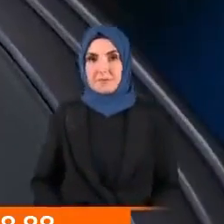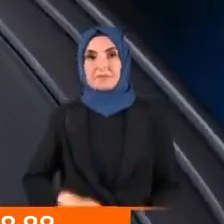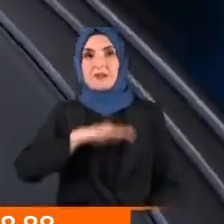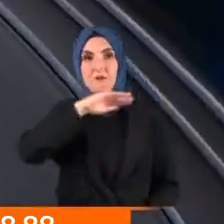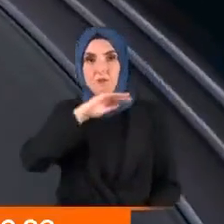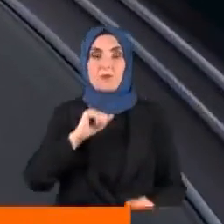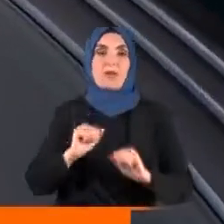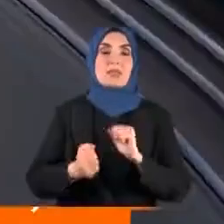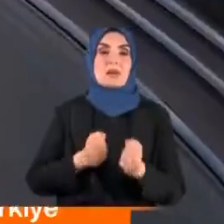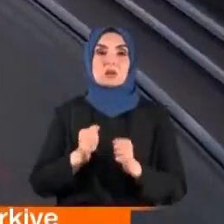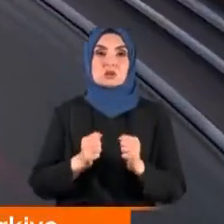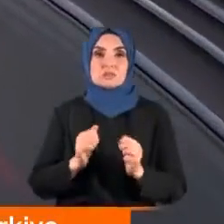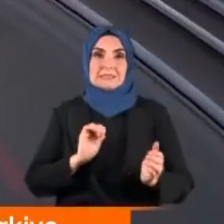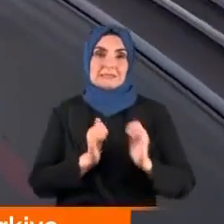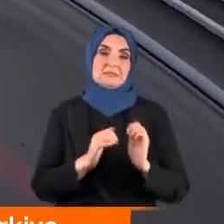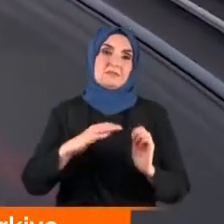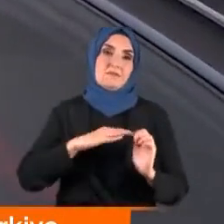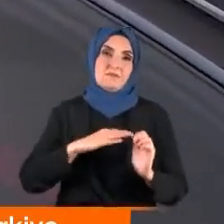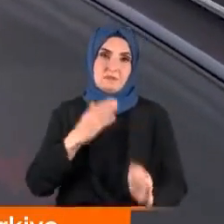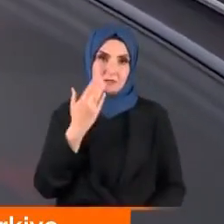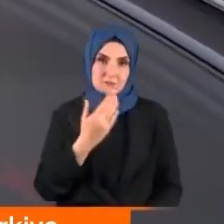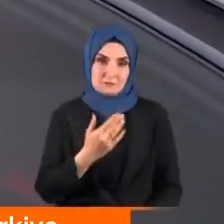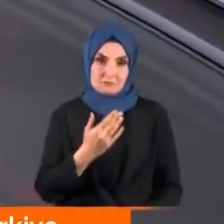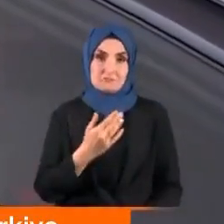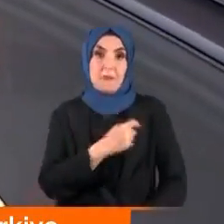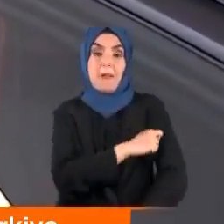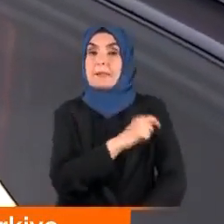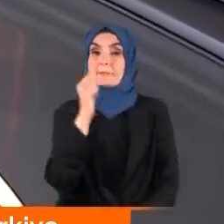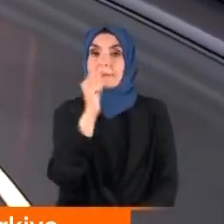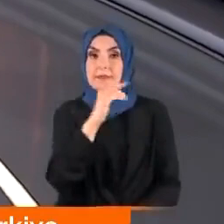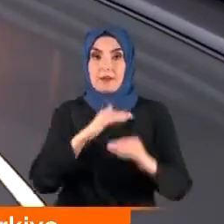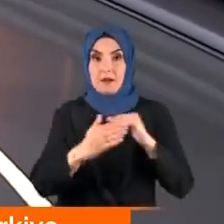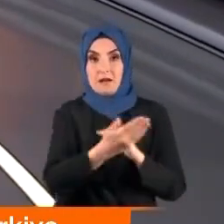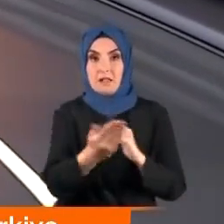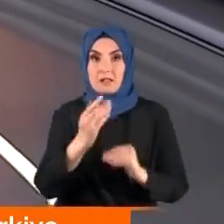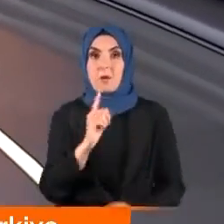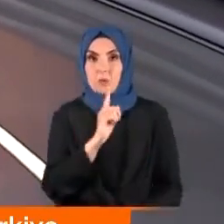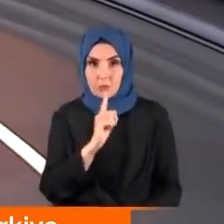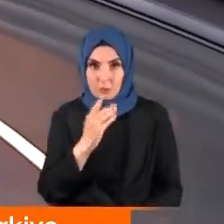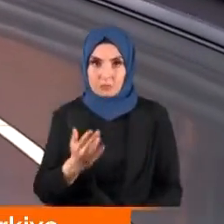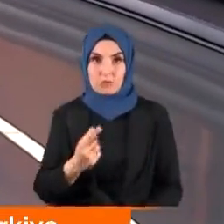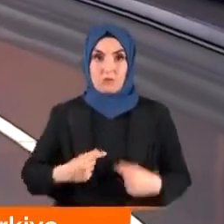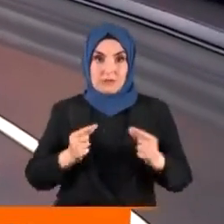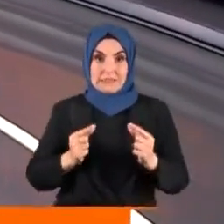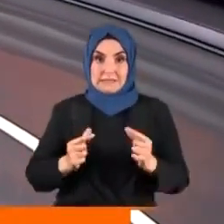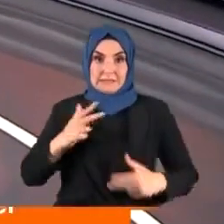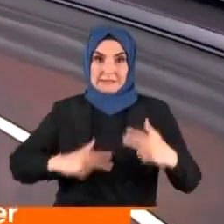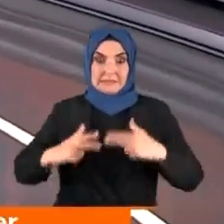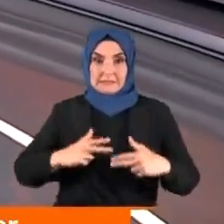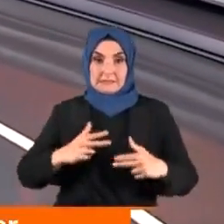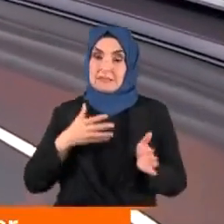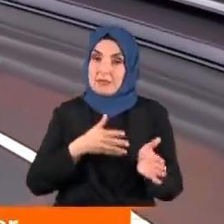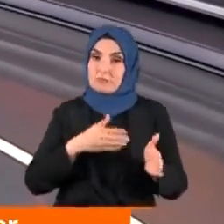Avrupa enerji kriziyle karşı karşıya, hatta Almanya'dan halka mum ve kalın giysi stoğu yapın tavsiyesi dahi geldi. Ama bu